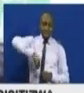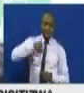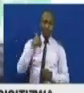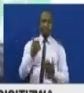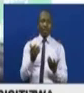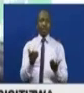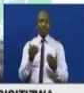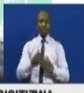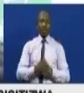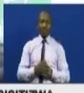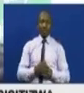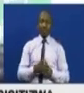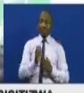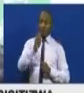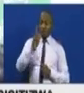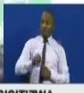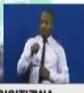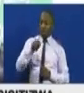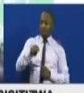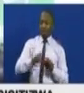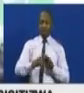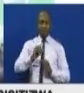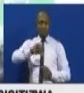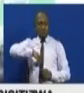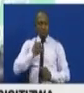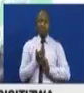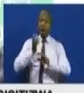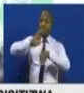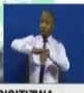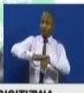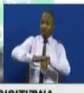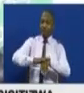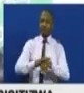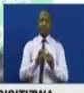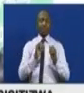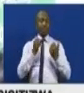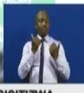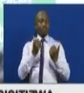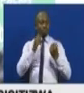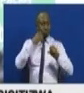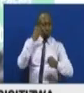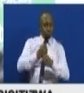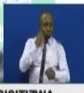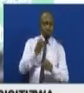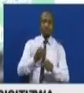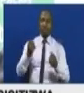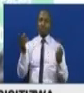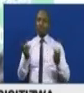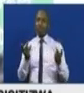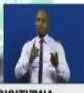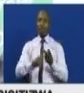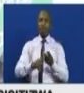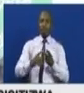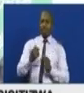kukubuni. Kwa hiyo tunabaki sasa sisi mafundi kuwa kufanya kazi kama unavyoona kwamba